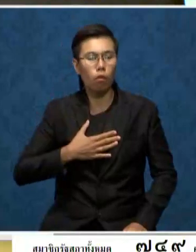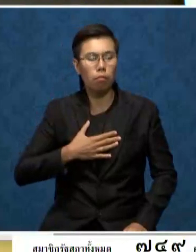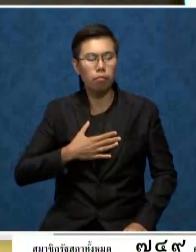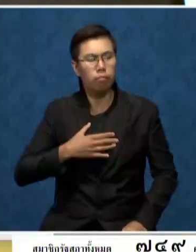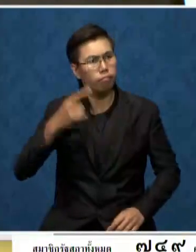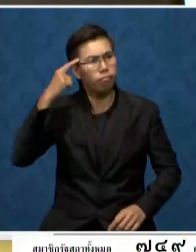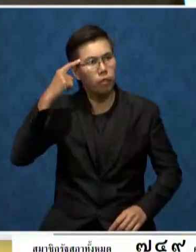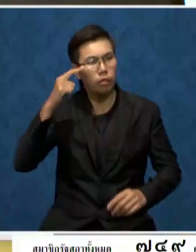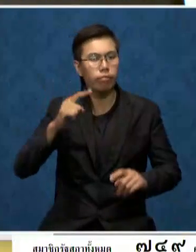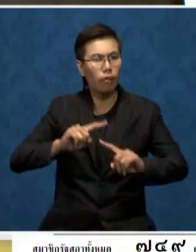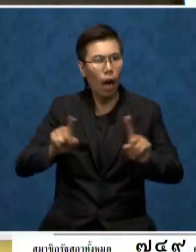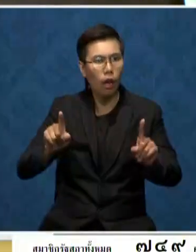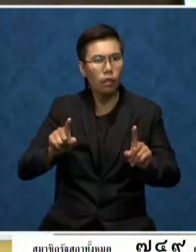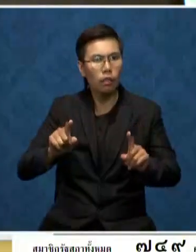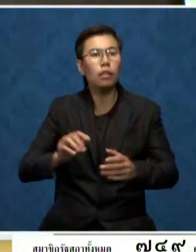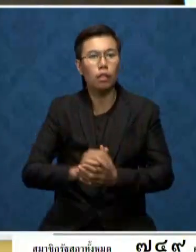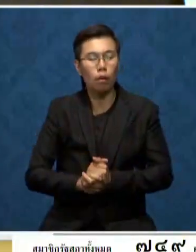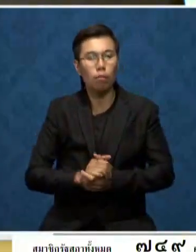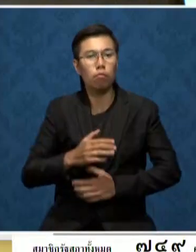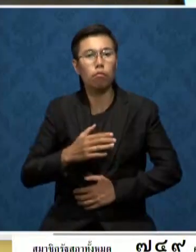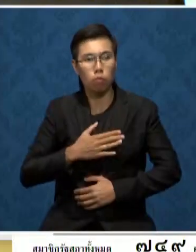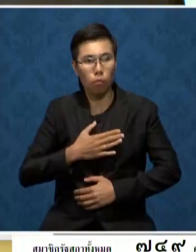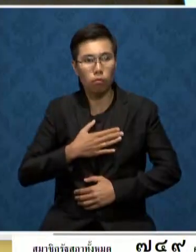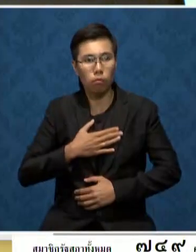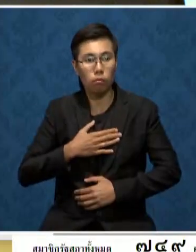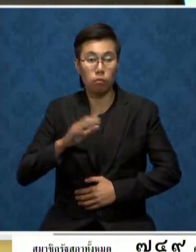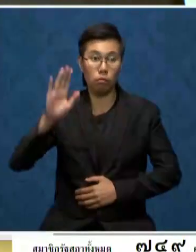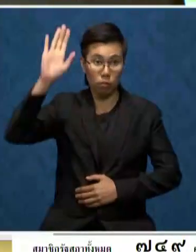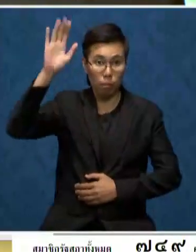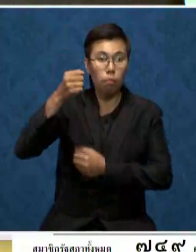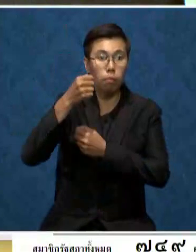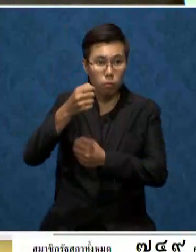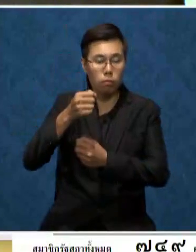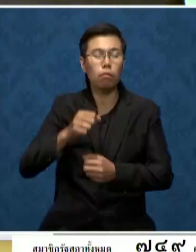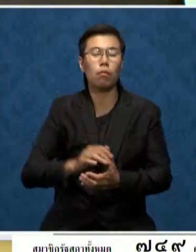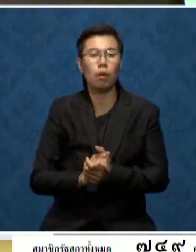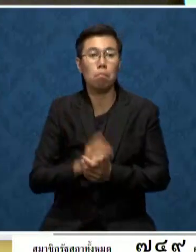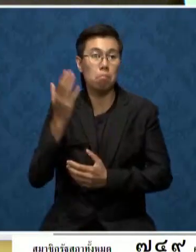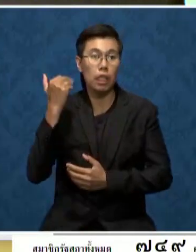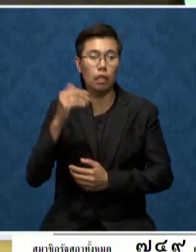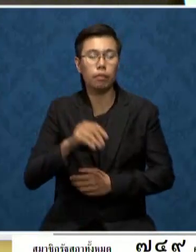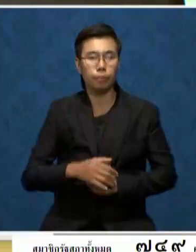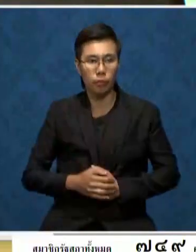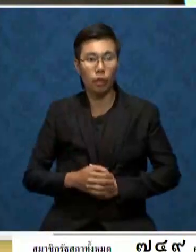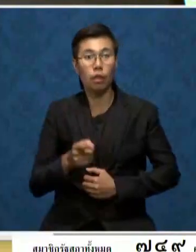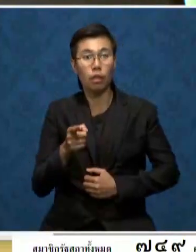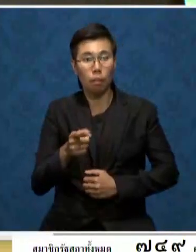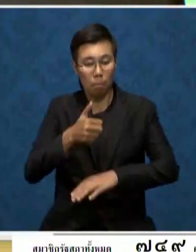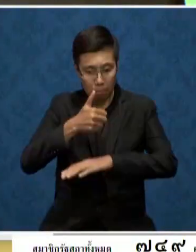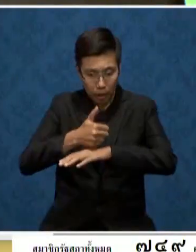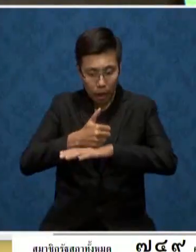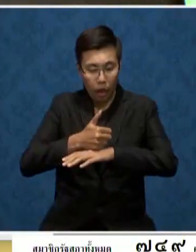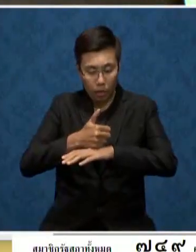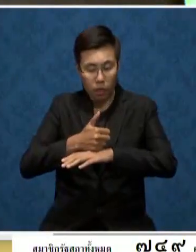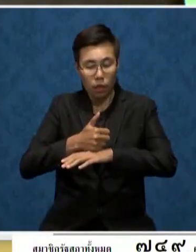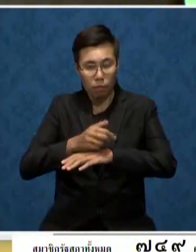เพีแตเห็น ต่าง เพวผมได้คคาท่ประส scoop Shaw sonraอแล้ว avoir LE้อำน Sellers P ตไมเป็ไร